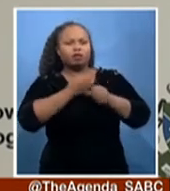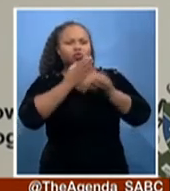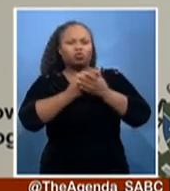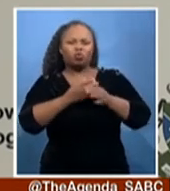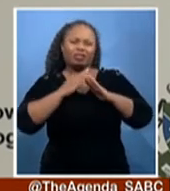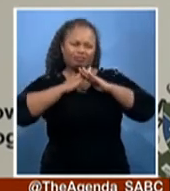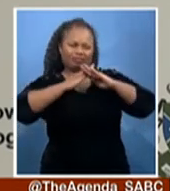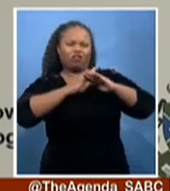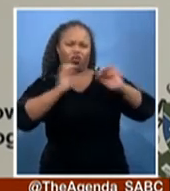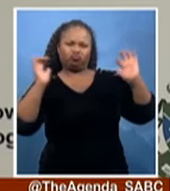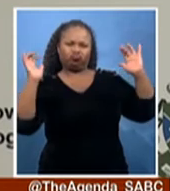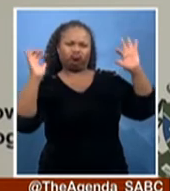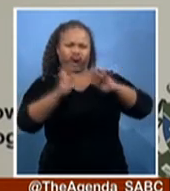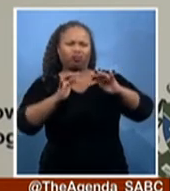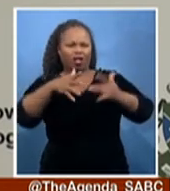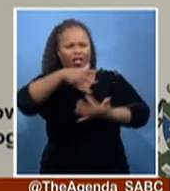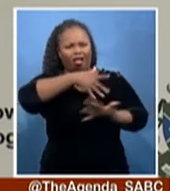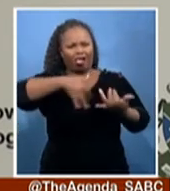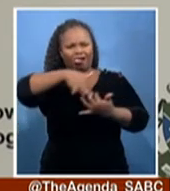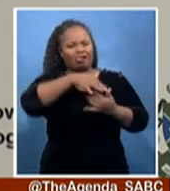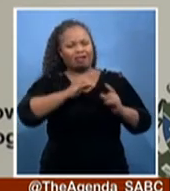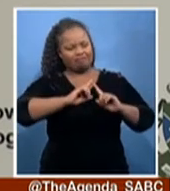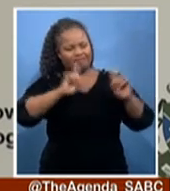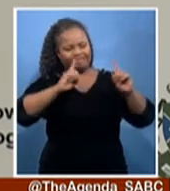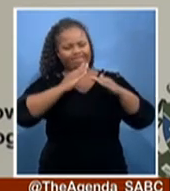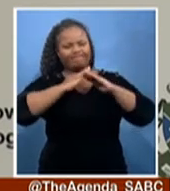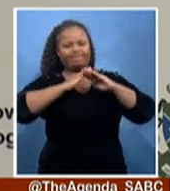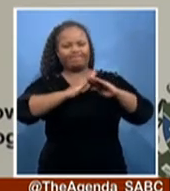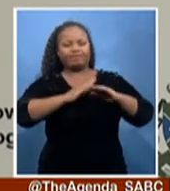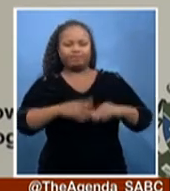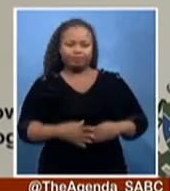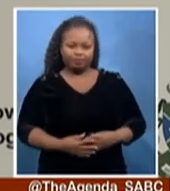Jaanong fa re ka dira seo mmogo